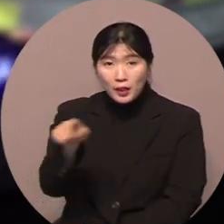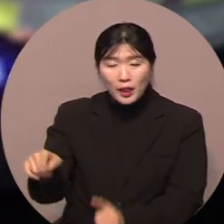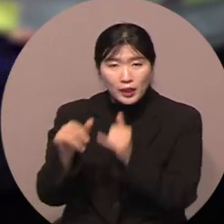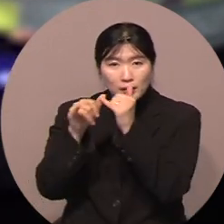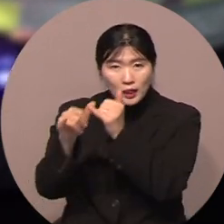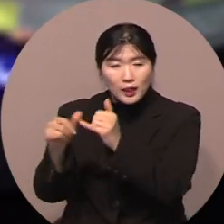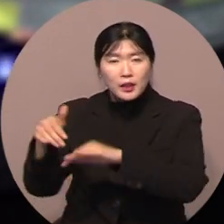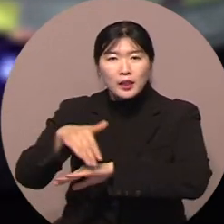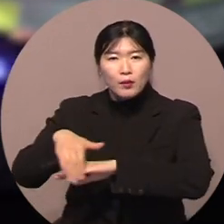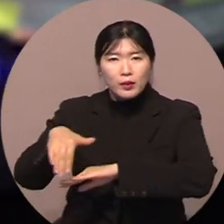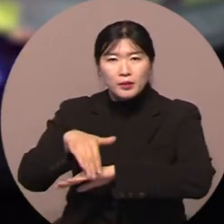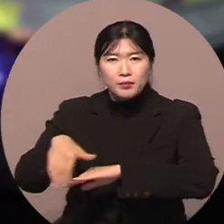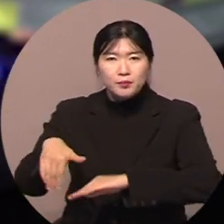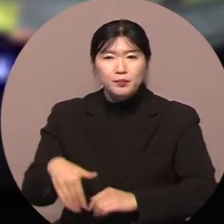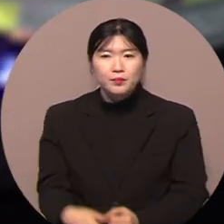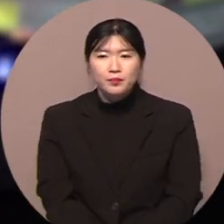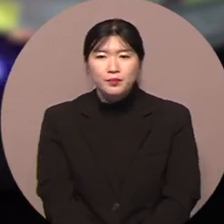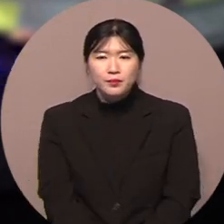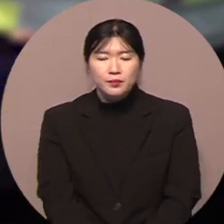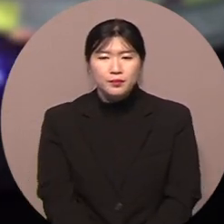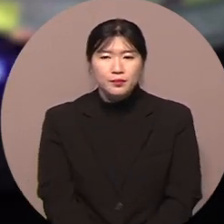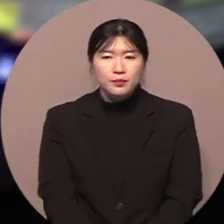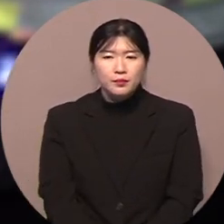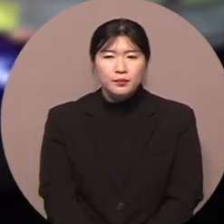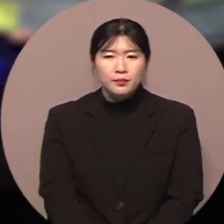전달할 예정입니다 MBC 뉴스 김입니다